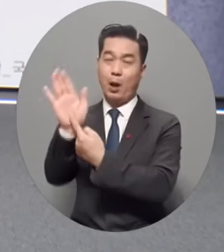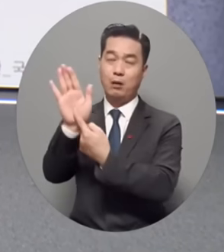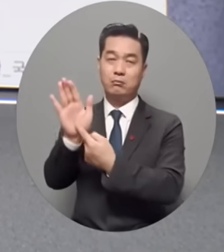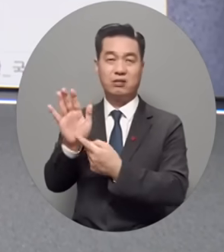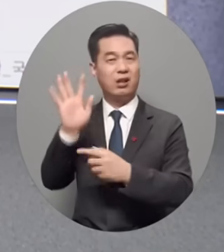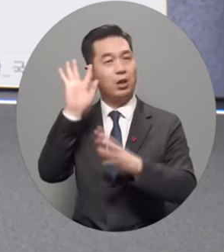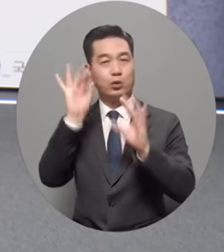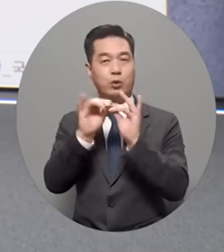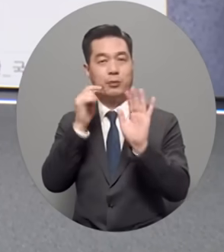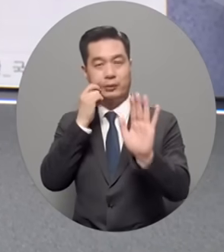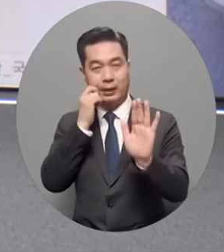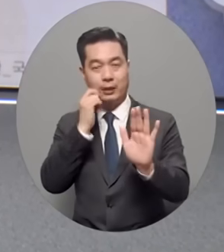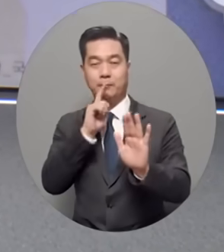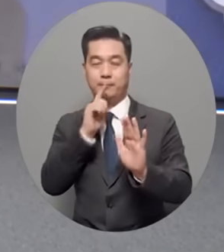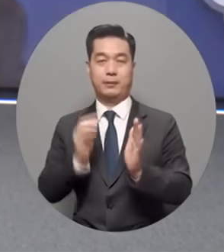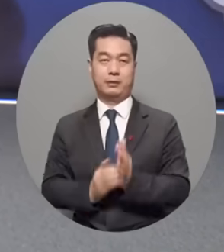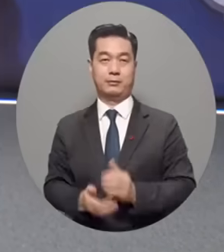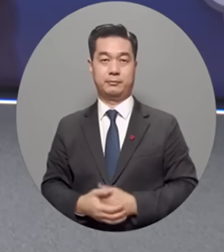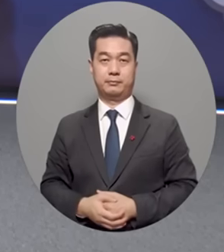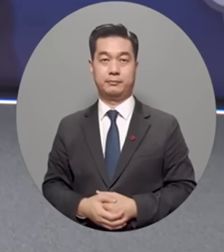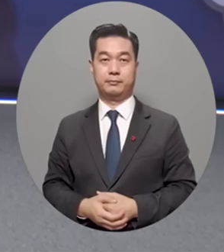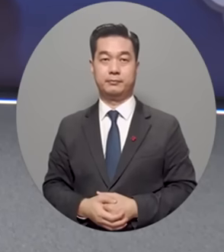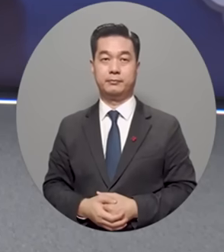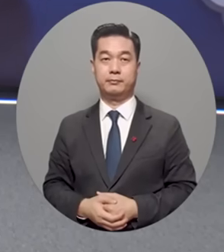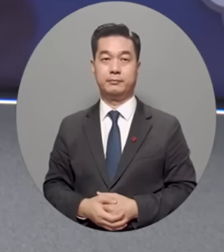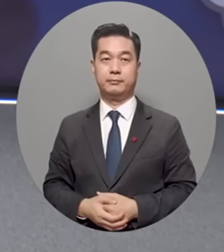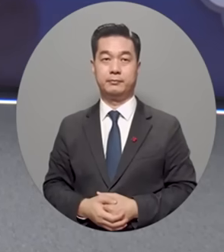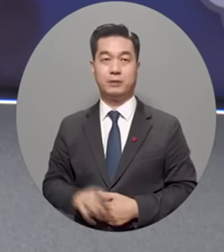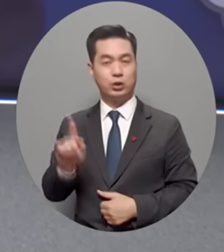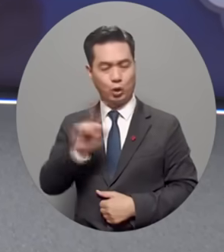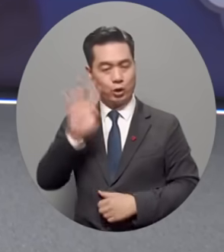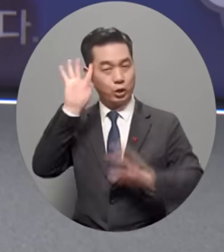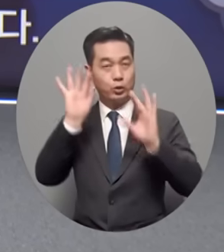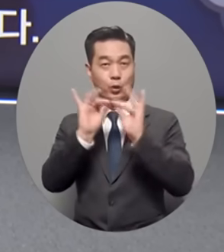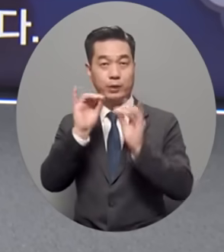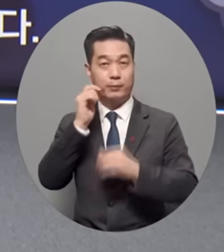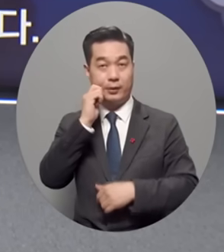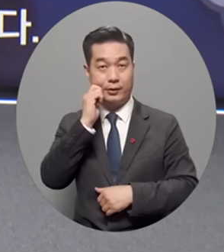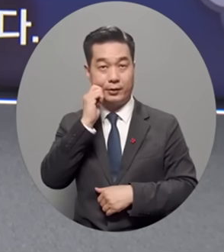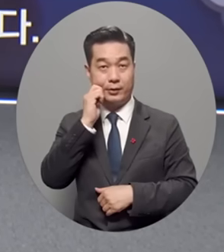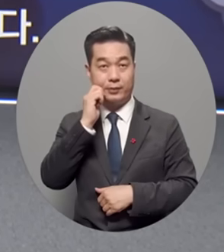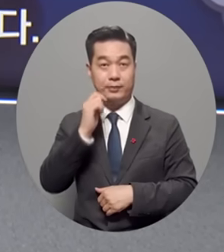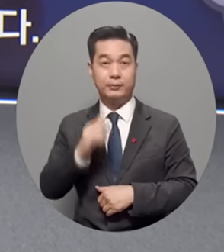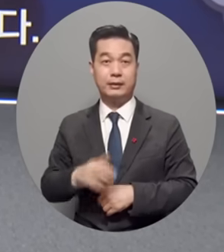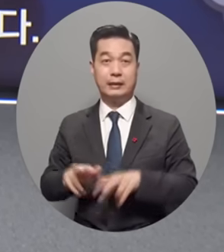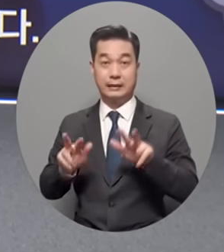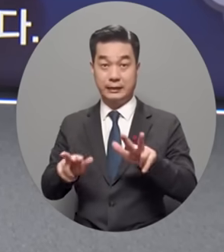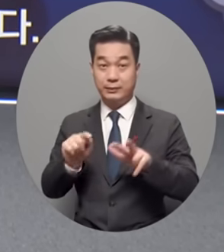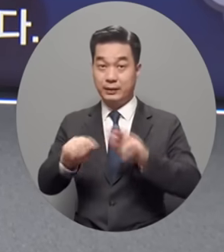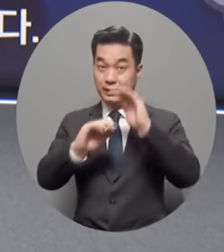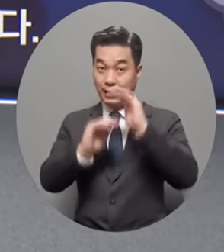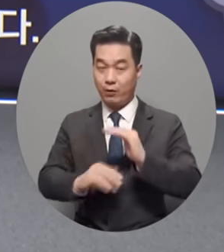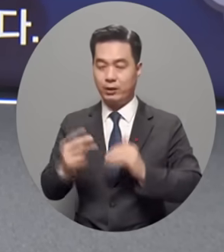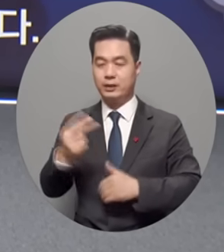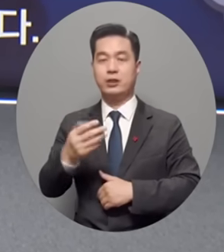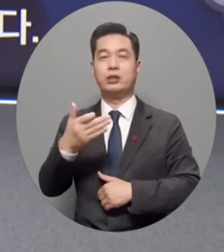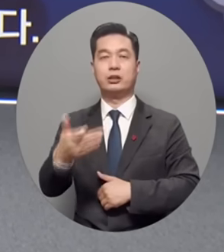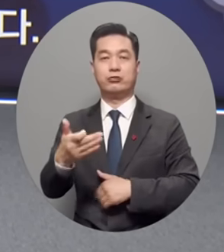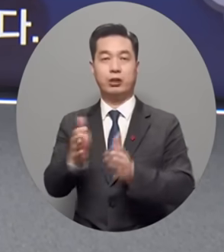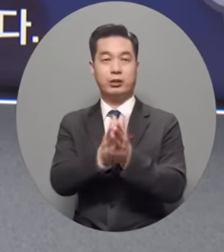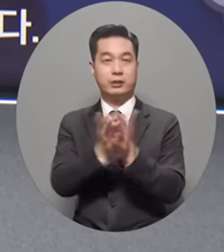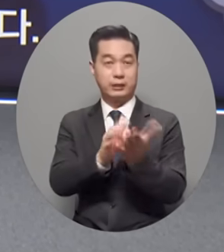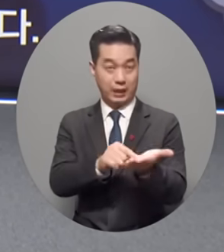없다고 반박했습니다. 전혀 동의할 수 없습니다. 지금 이것은 19년도 교재에도